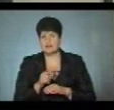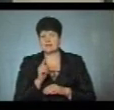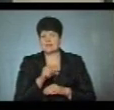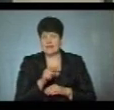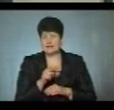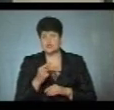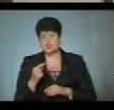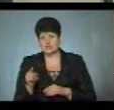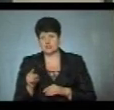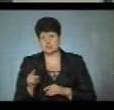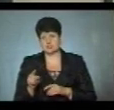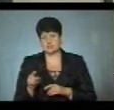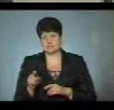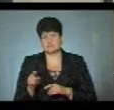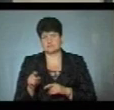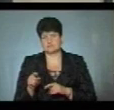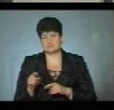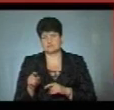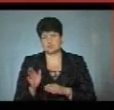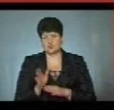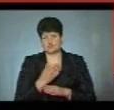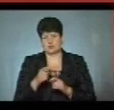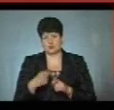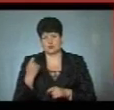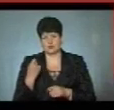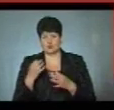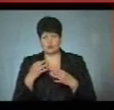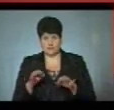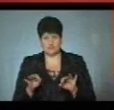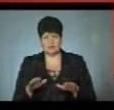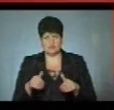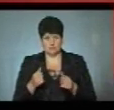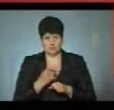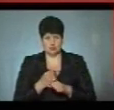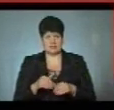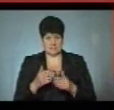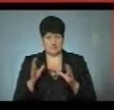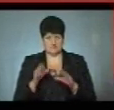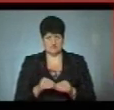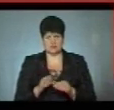інше усунення порушень. Тобто дозвіл на запуск роботи надали всім? Ну,